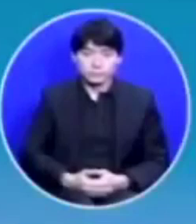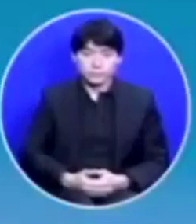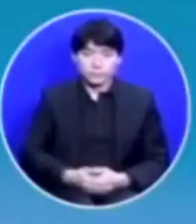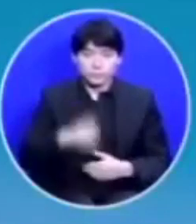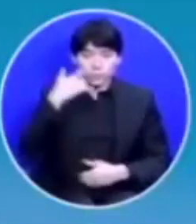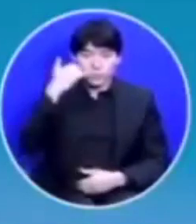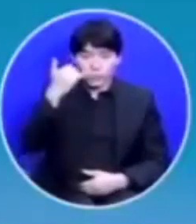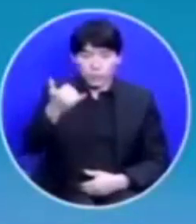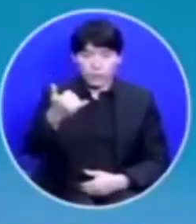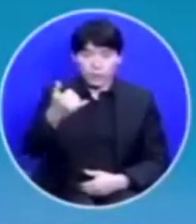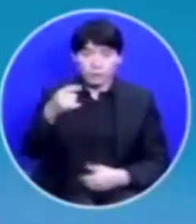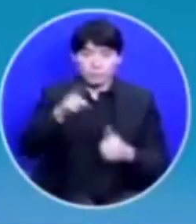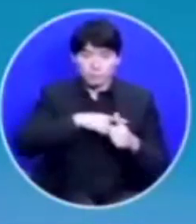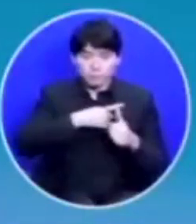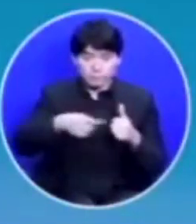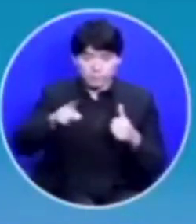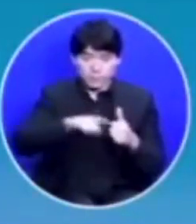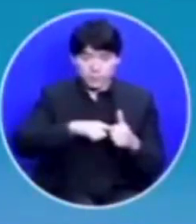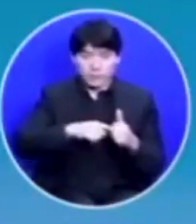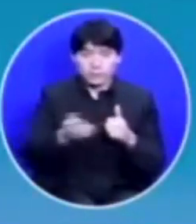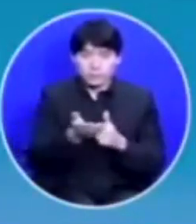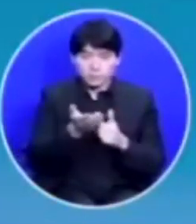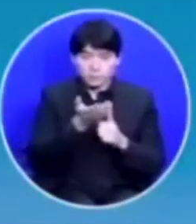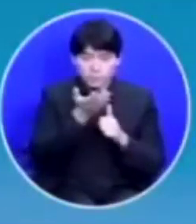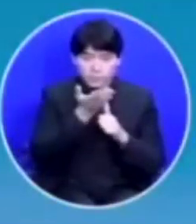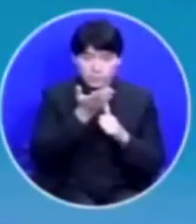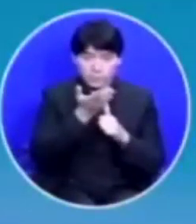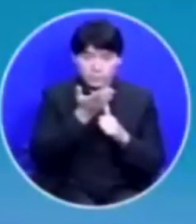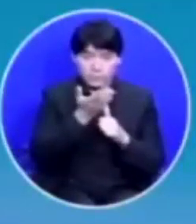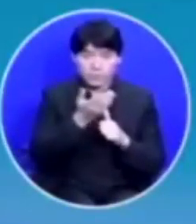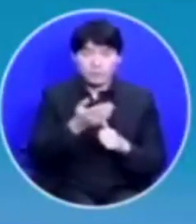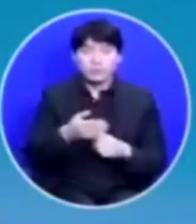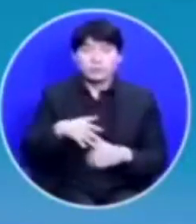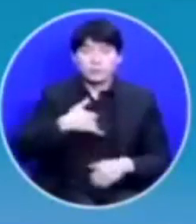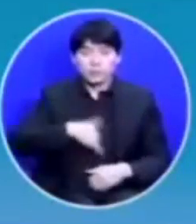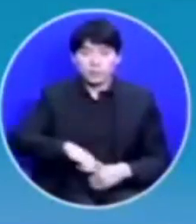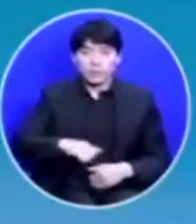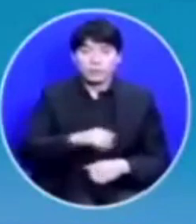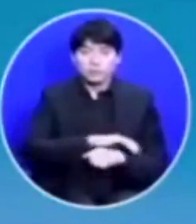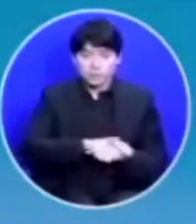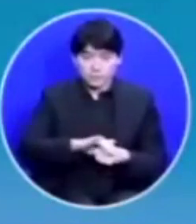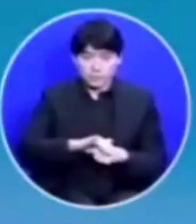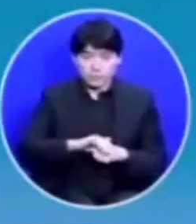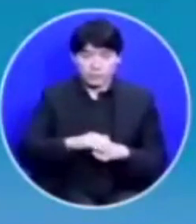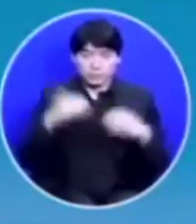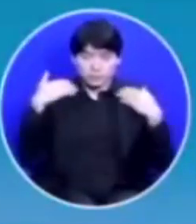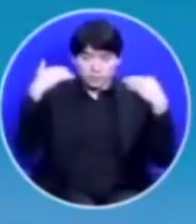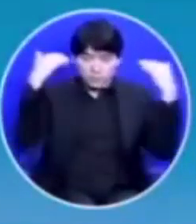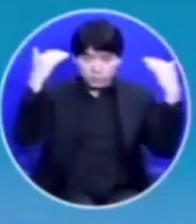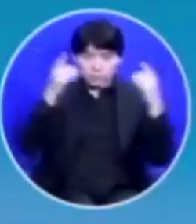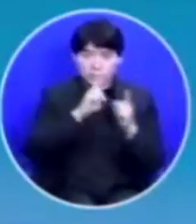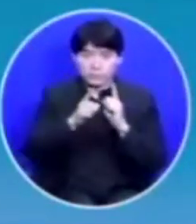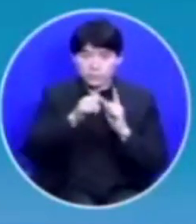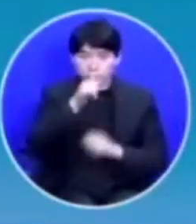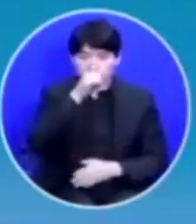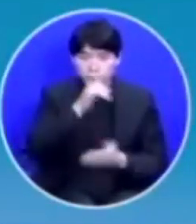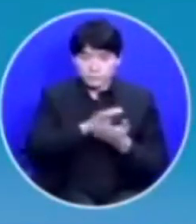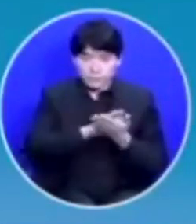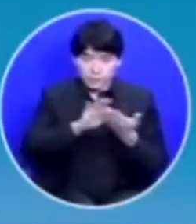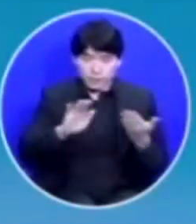부모가 매를 되어서 길러야 자녀들이 바로 잘한다고 그렇게 말씀하고 있잖아요